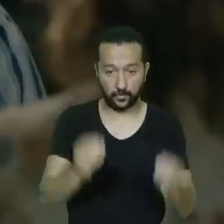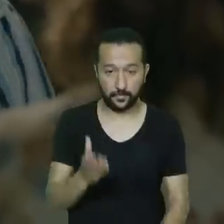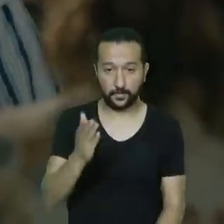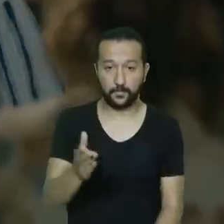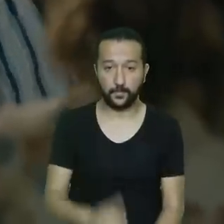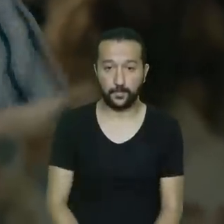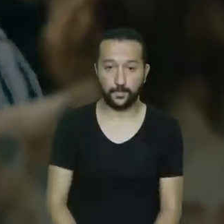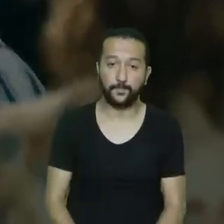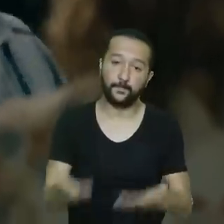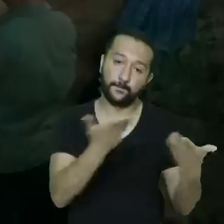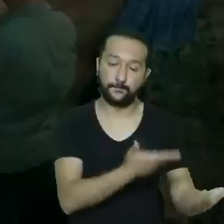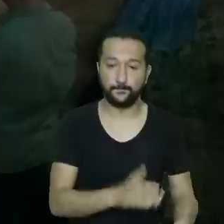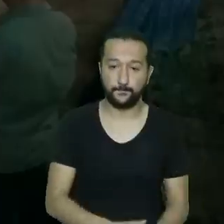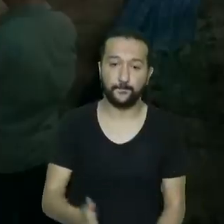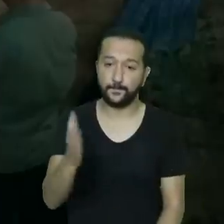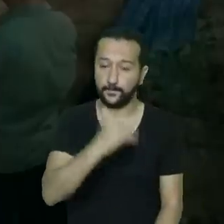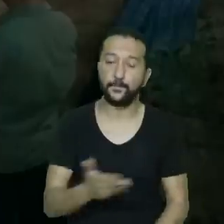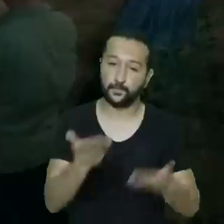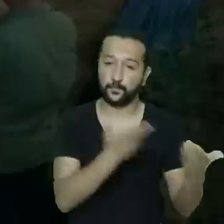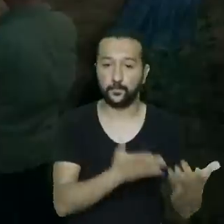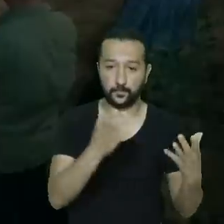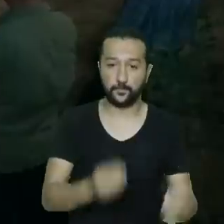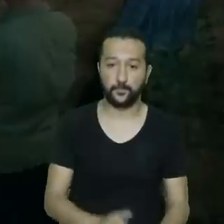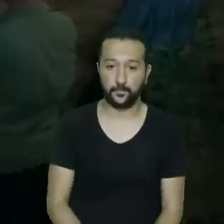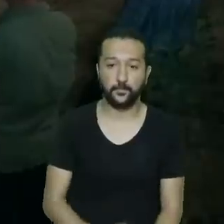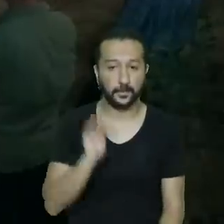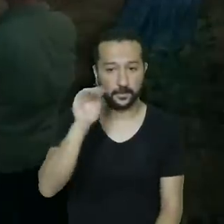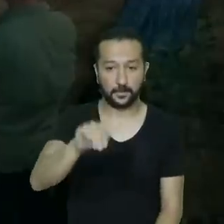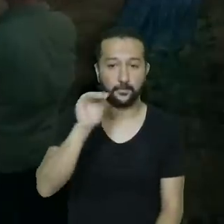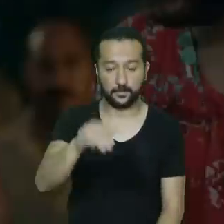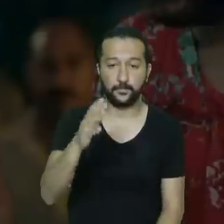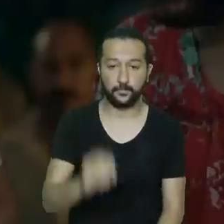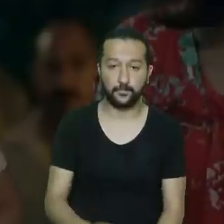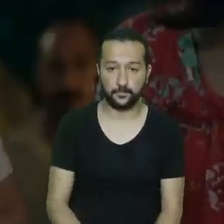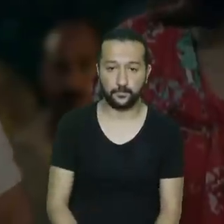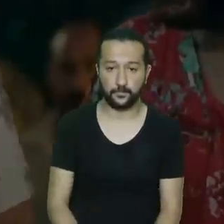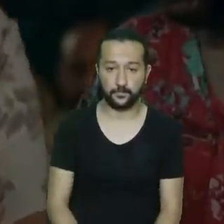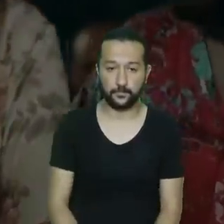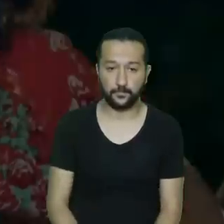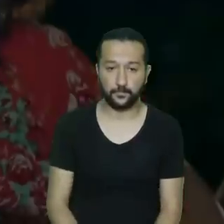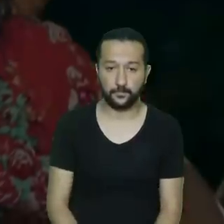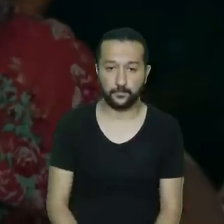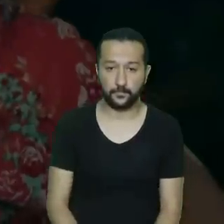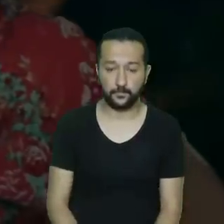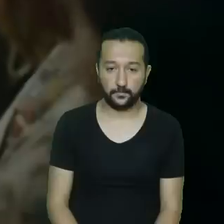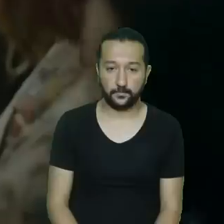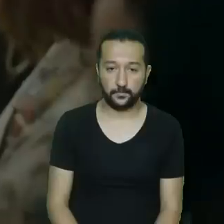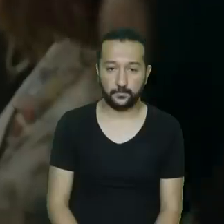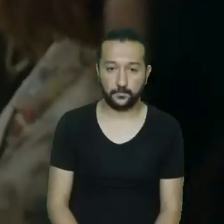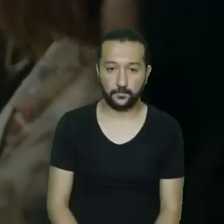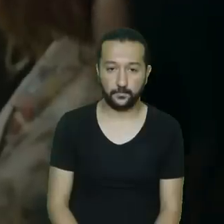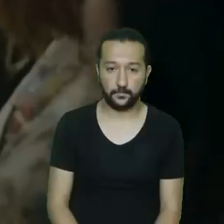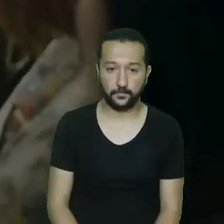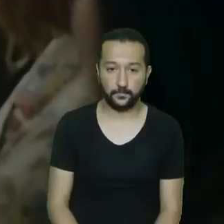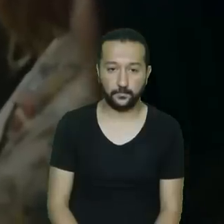mı? Hadi buyurun. Hadi buyurun, buyurun, buyurun. Buyurun. Geldim, geldim. Geldim. Gülenay irileşen şaşkın